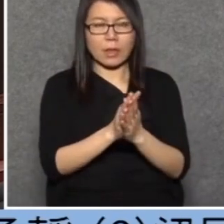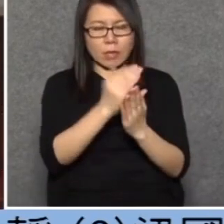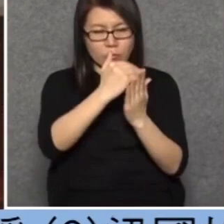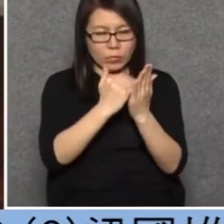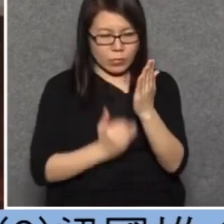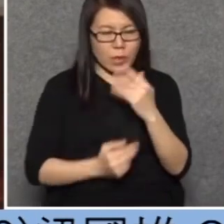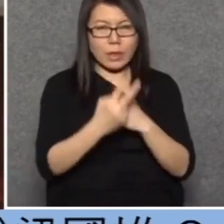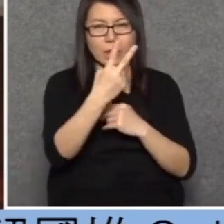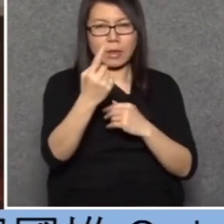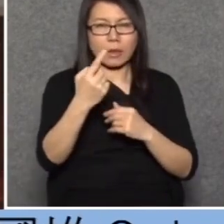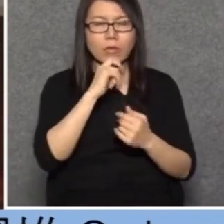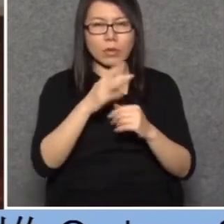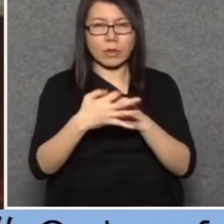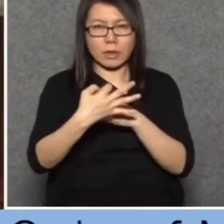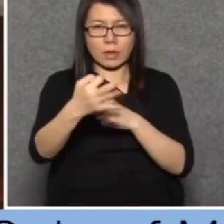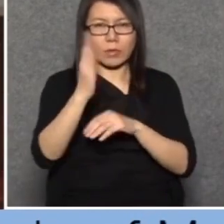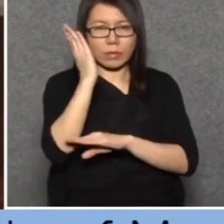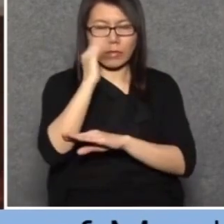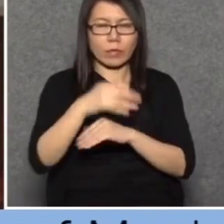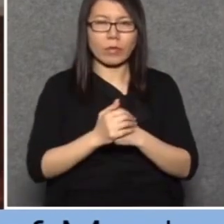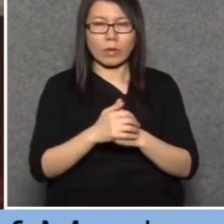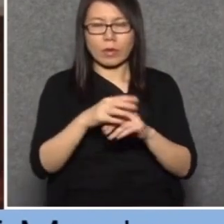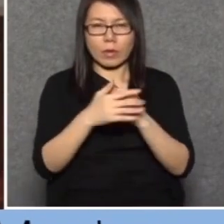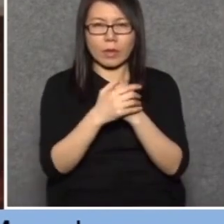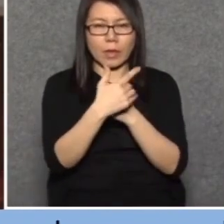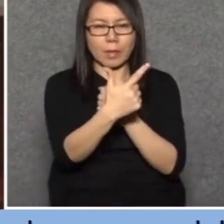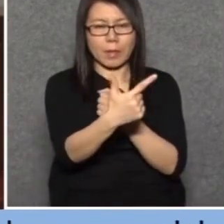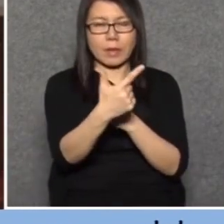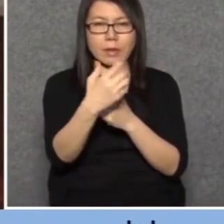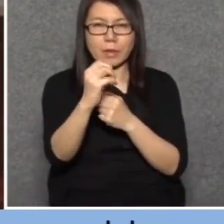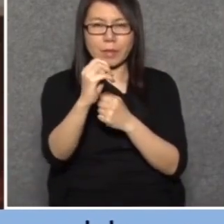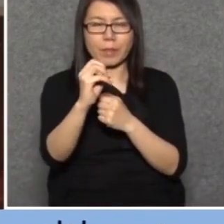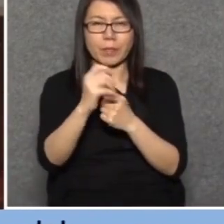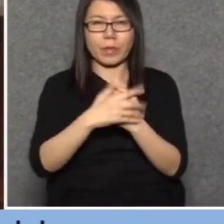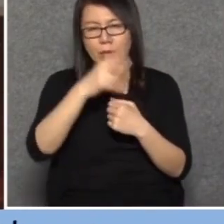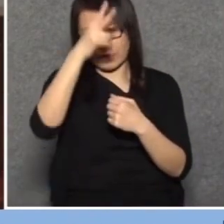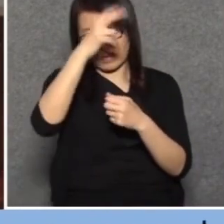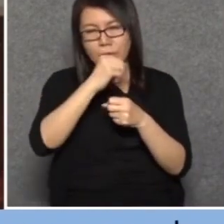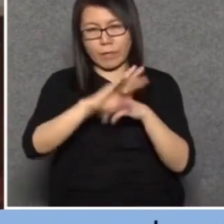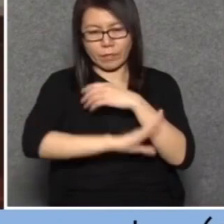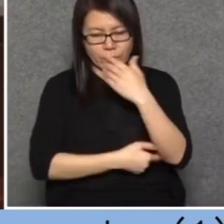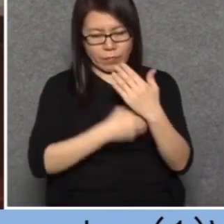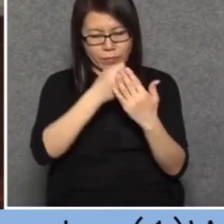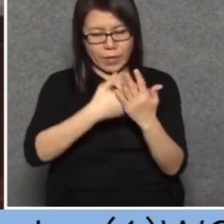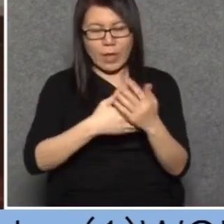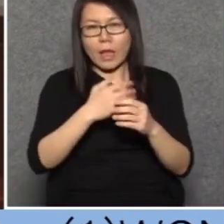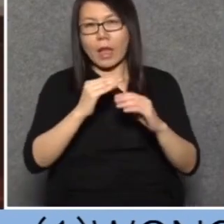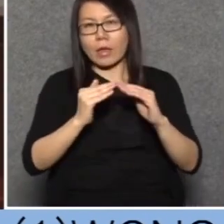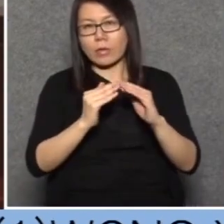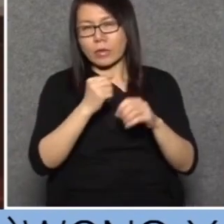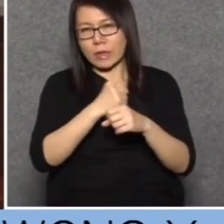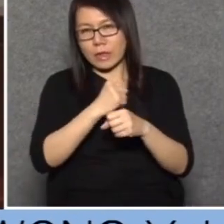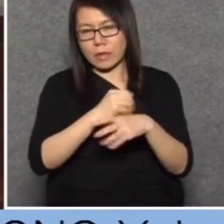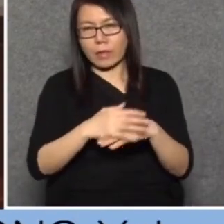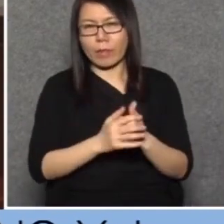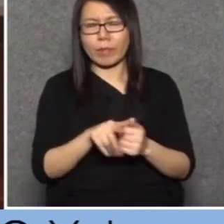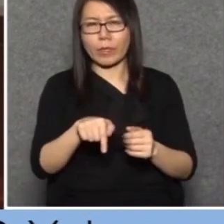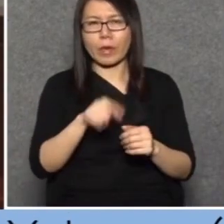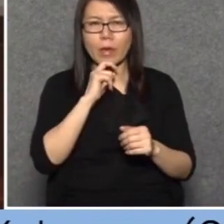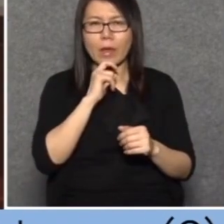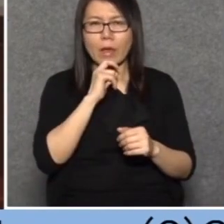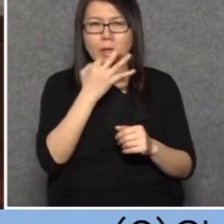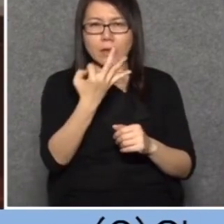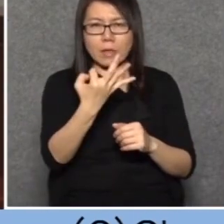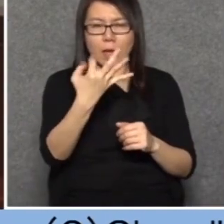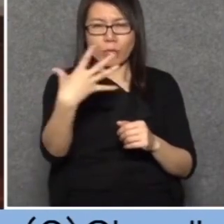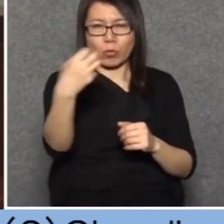言。咁啊，讲嘅就系总目第80司法机构。但香港有人认为佢系一个所谓三权分